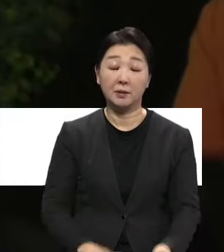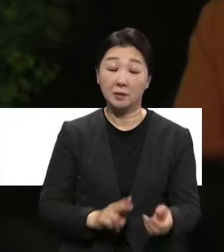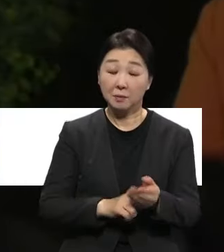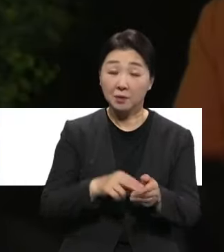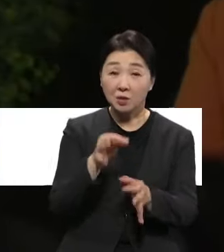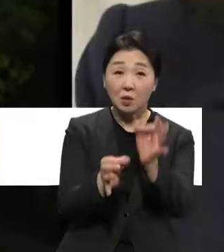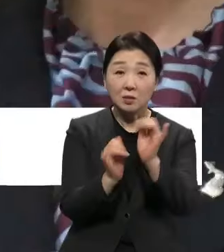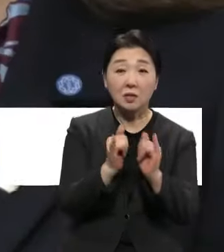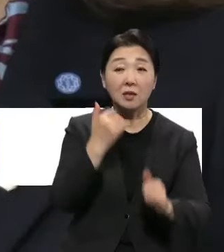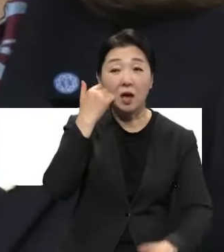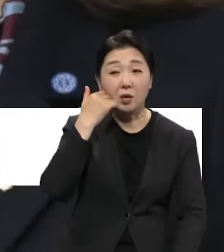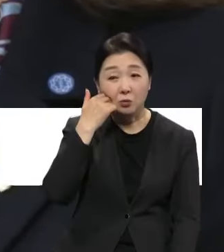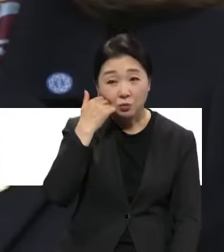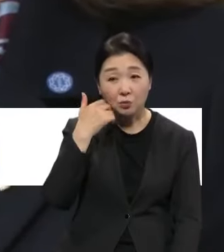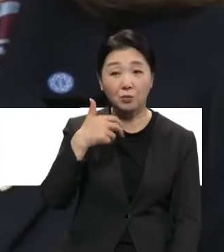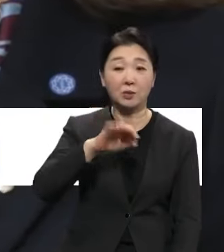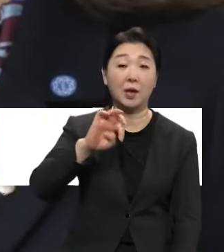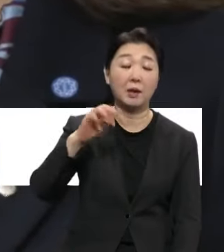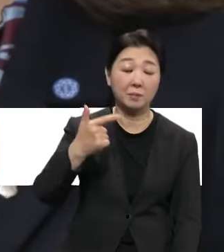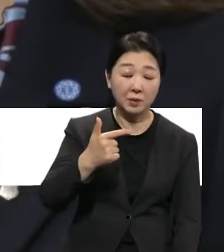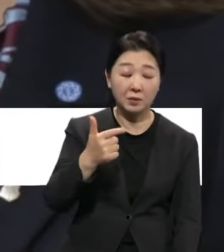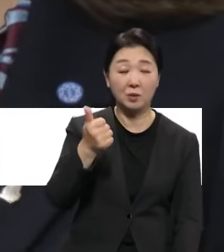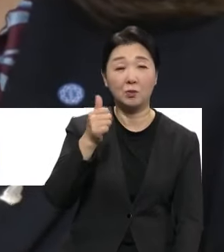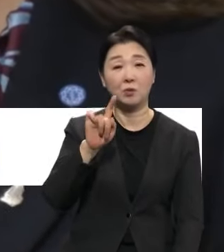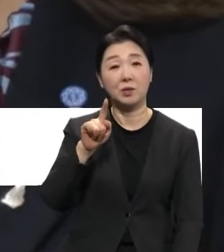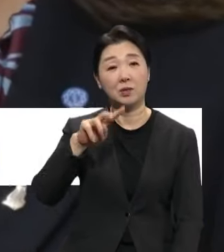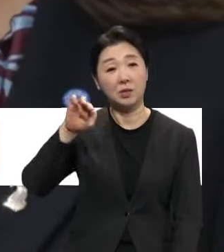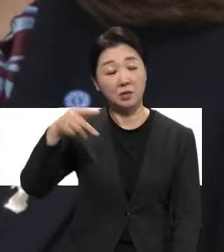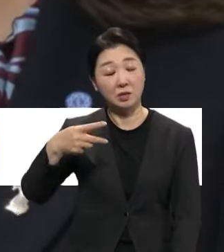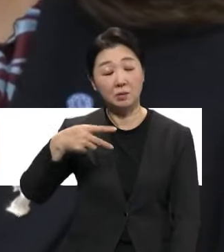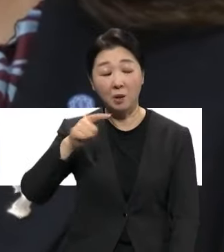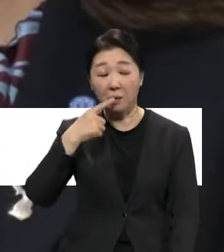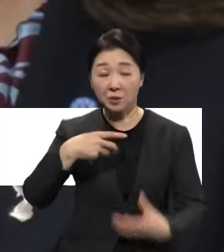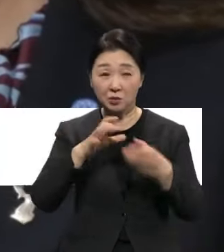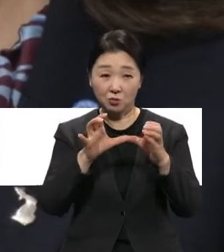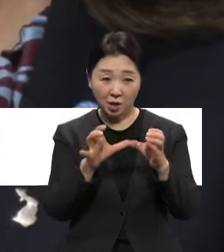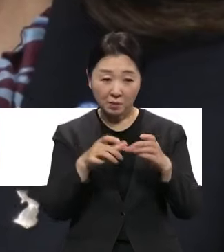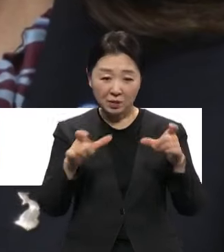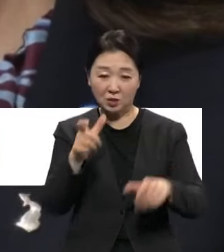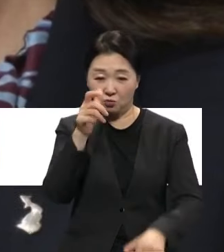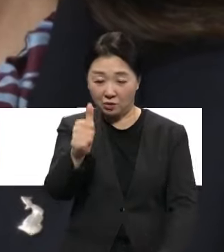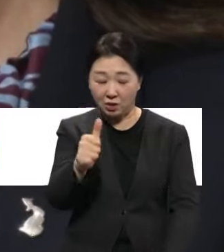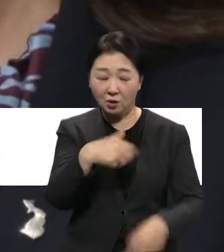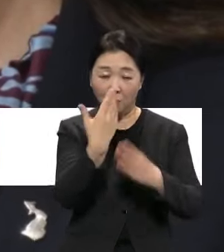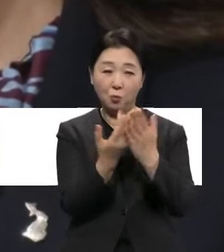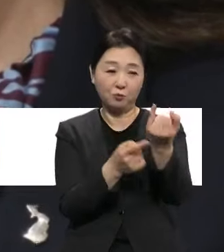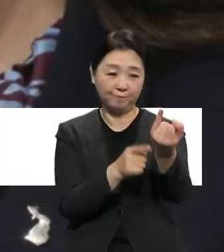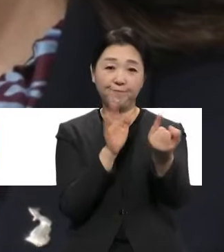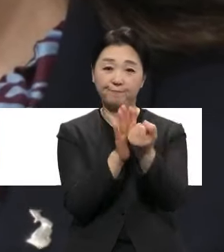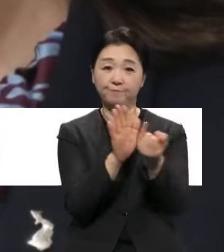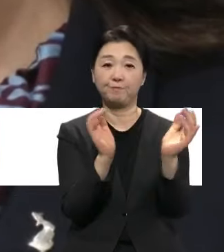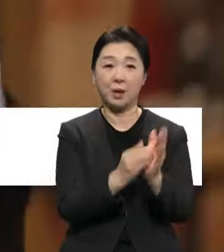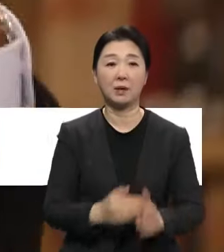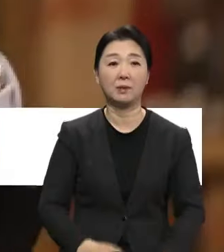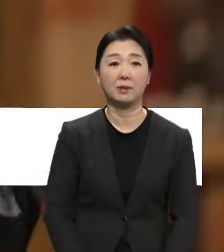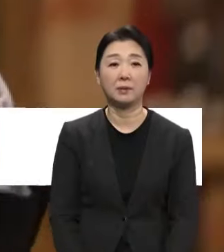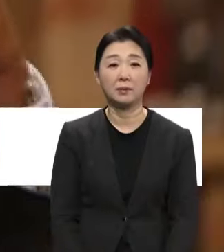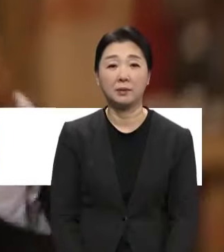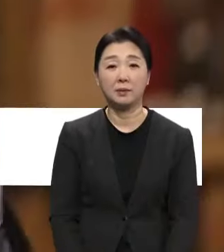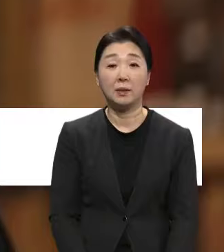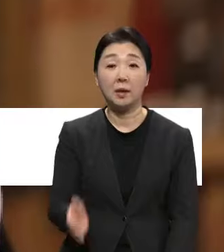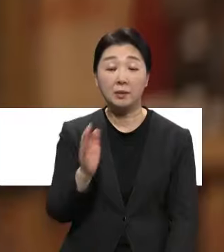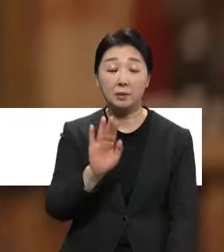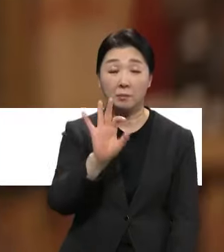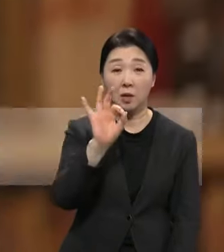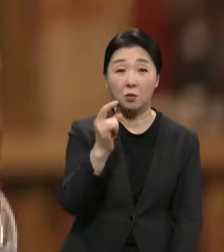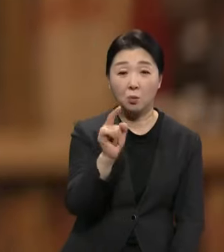거론되던 개빈 뉴섬 그레첸 휘트머 등 민주당 출신 주지사들 해리스를 공개적으로 지지했습니다 다만